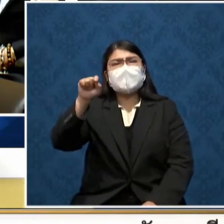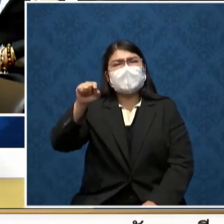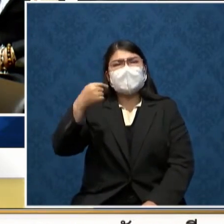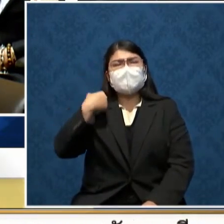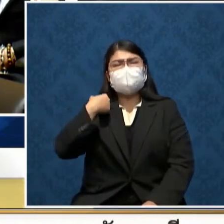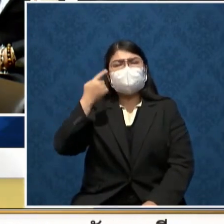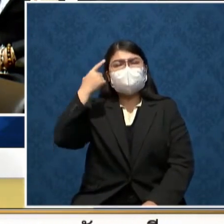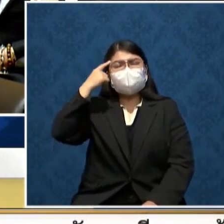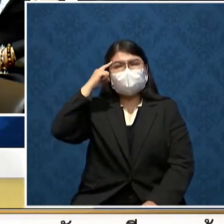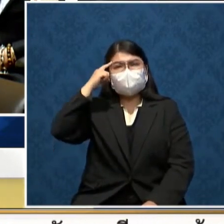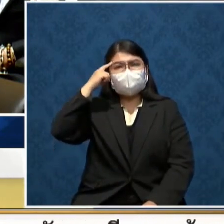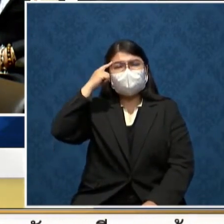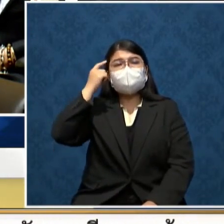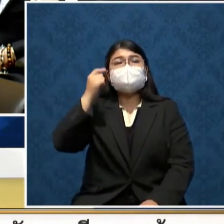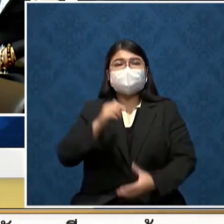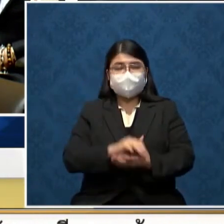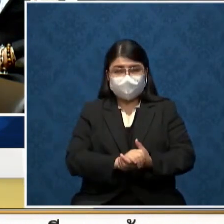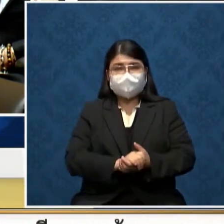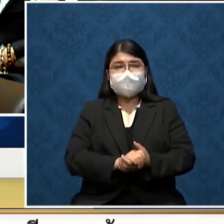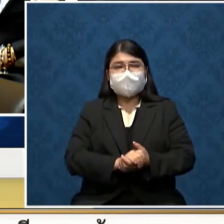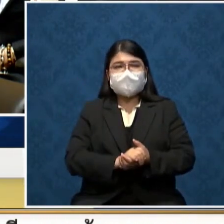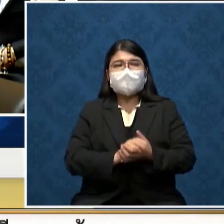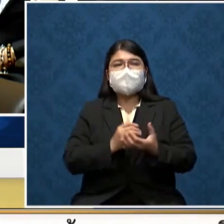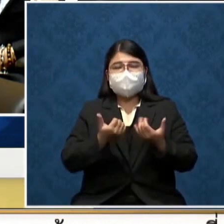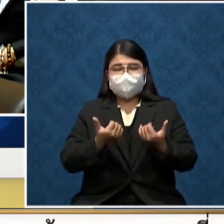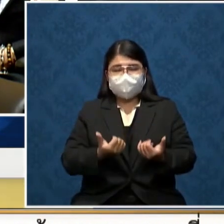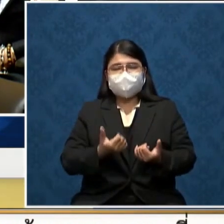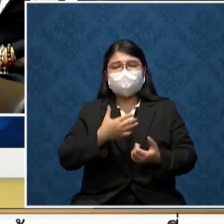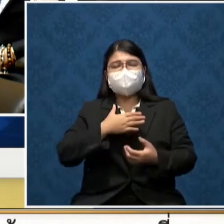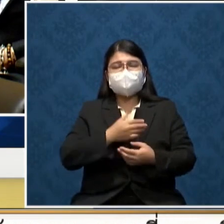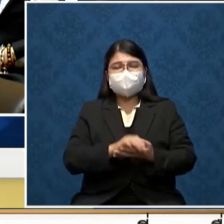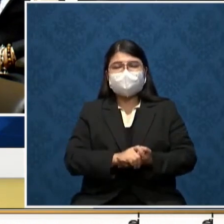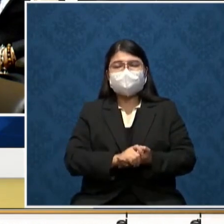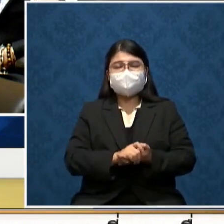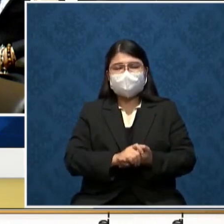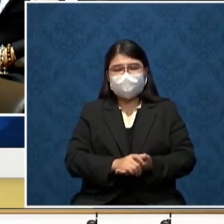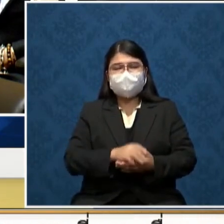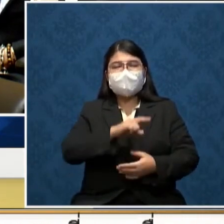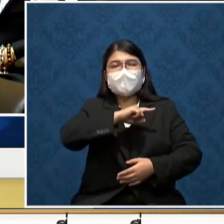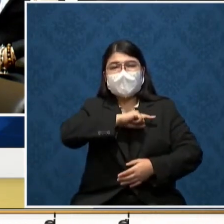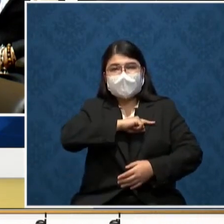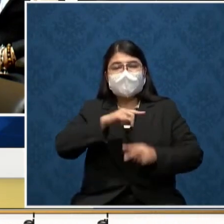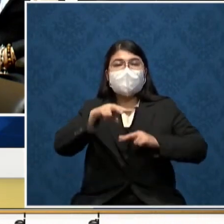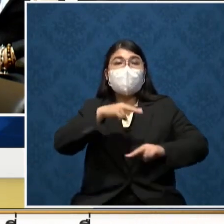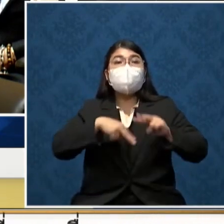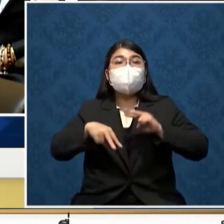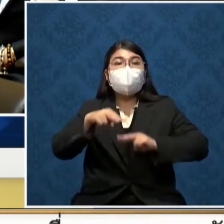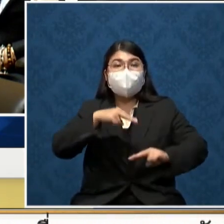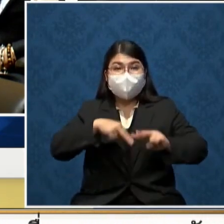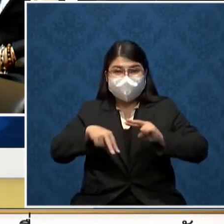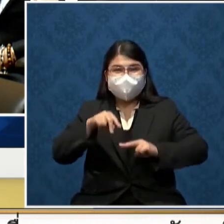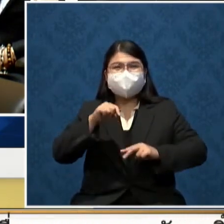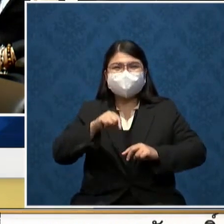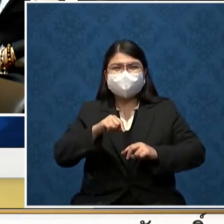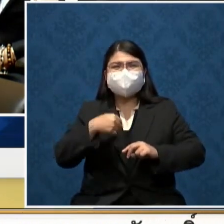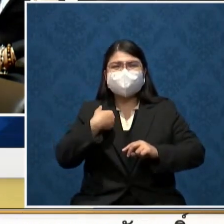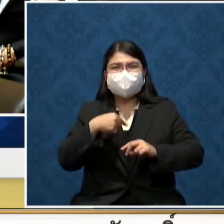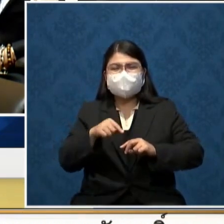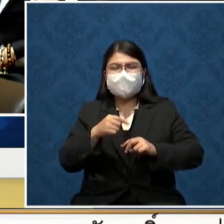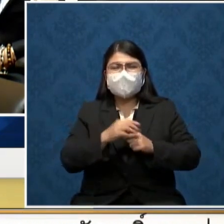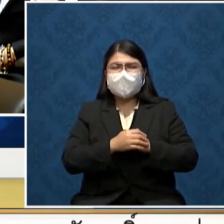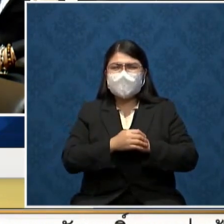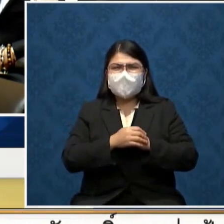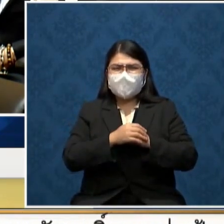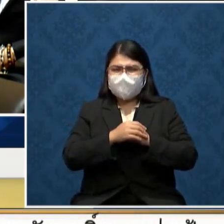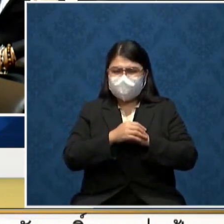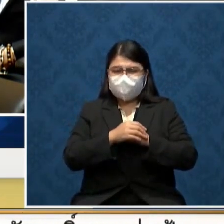ดเกิดขึ้นนะครับเพราะนั้นสำนักงบประมาณและสภาพัฒน์ก็จะต้องดูแลในเรื่องเหล่านี้นะครับให้รอบคอบเพื่